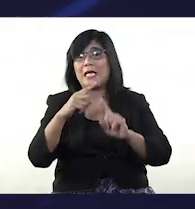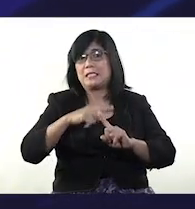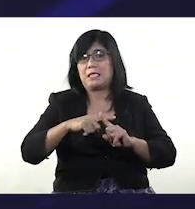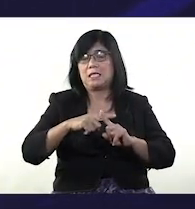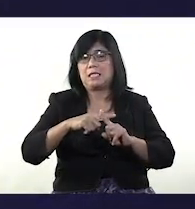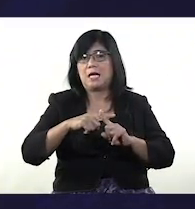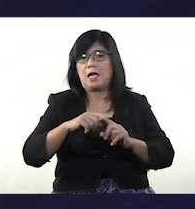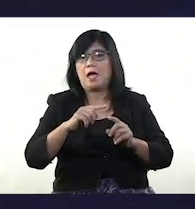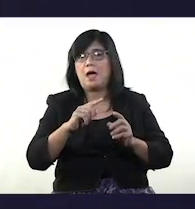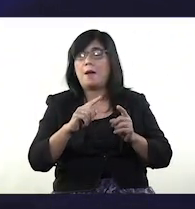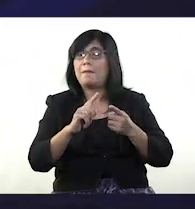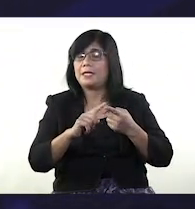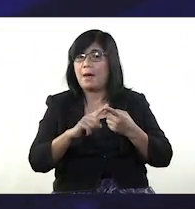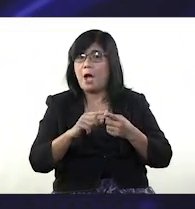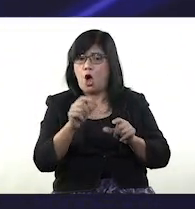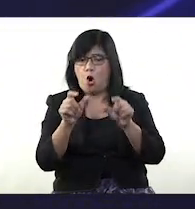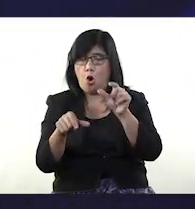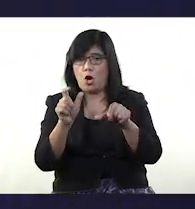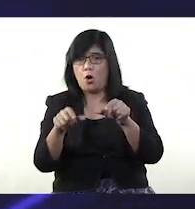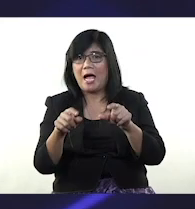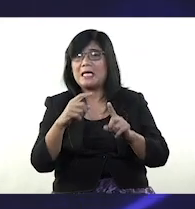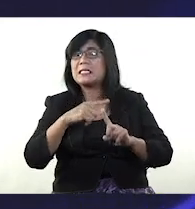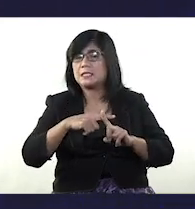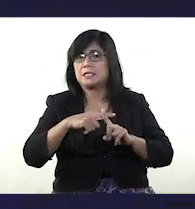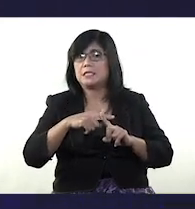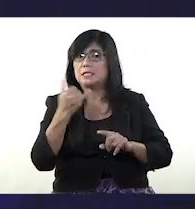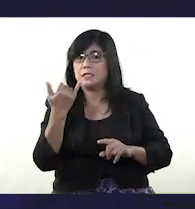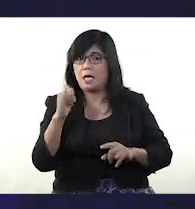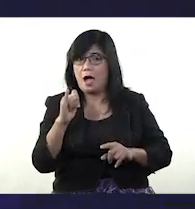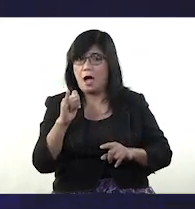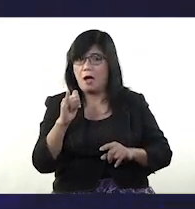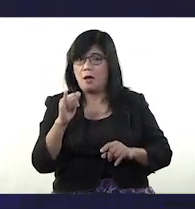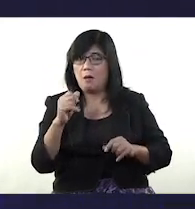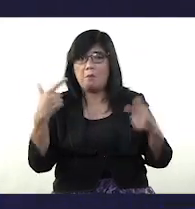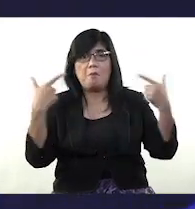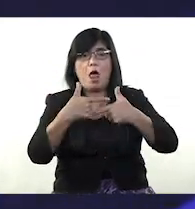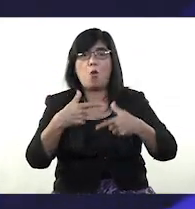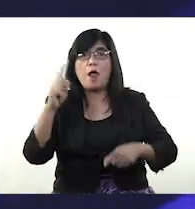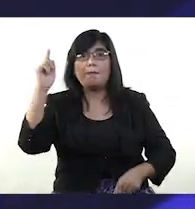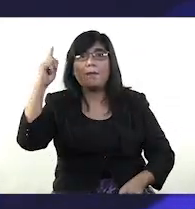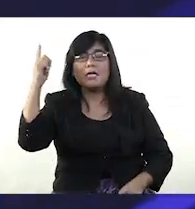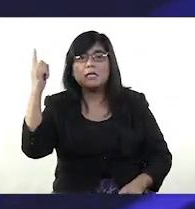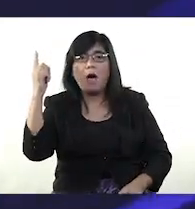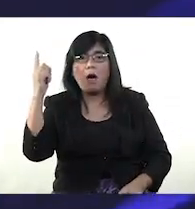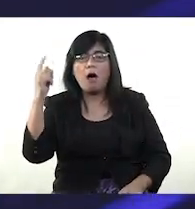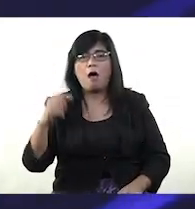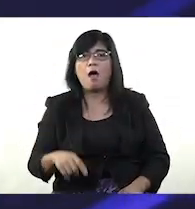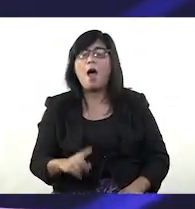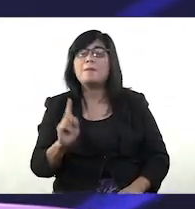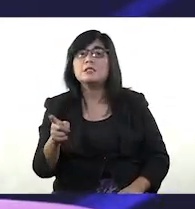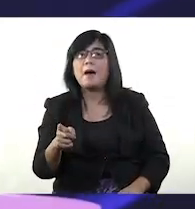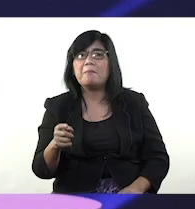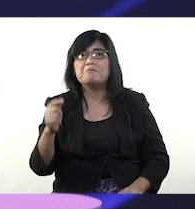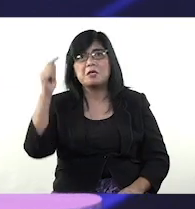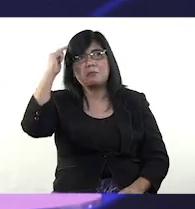Hai yang pertama ada orang Kristen yang Hai melawan Pemerintah Hai kalau dia pikir